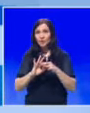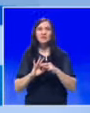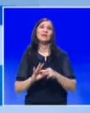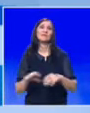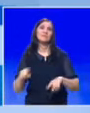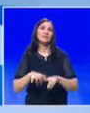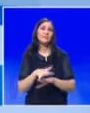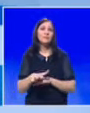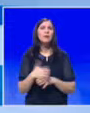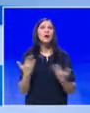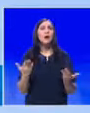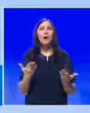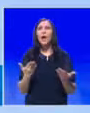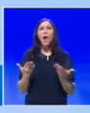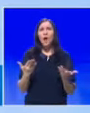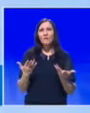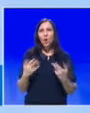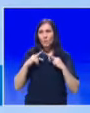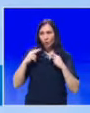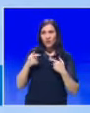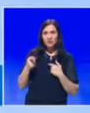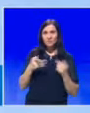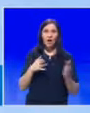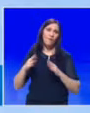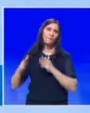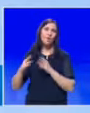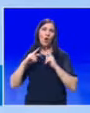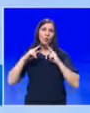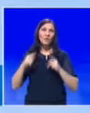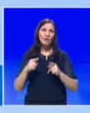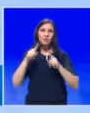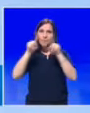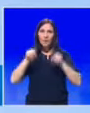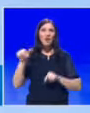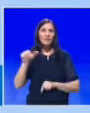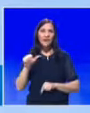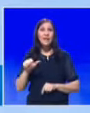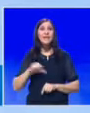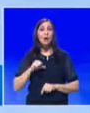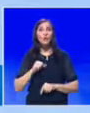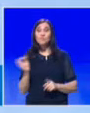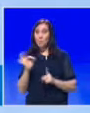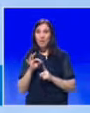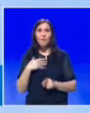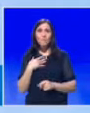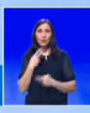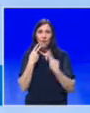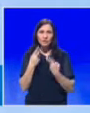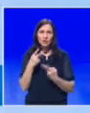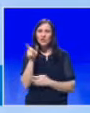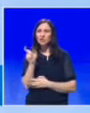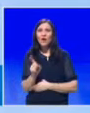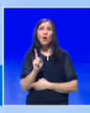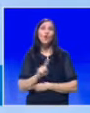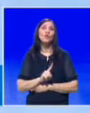Тоест, какво ми отговаряте с това? Отговарям ви, че профилът на Андрей Янкулов попада според мен в моите виждания за човек, който би могъл да бъде